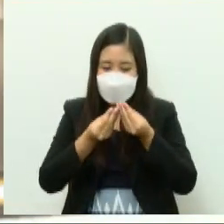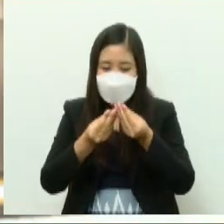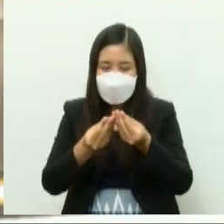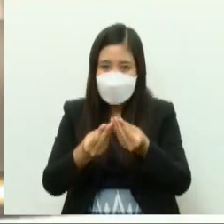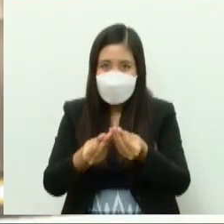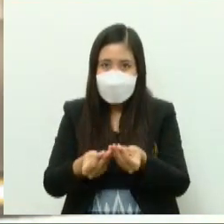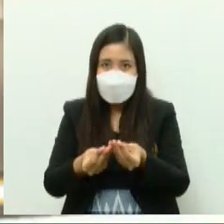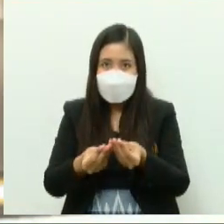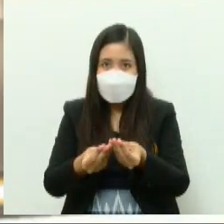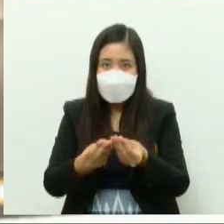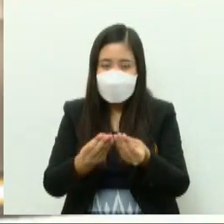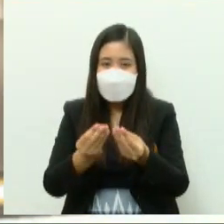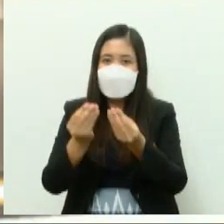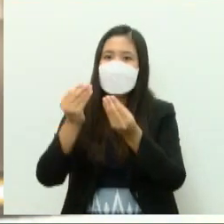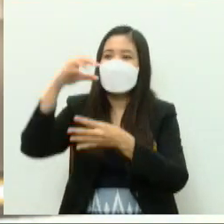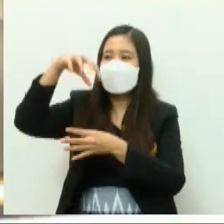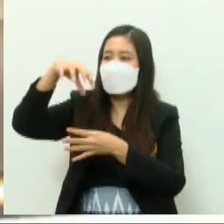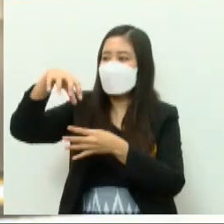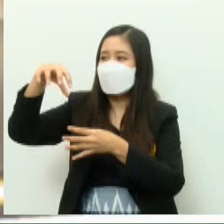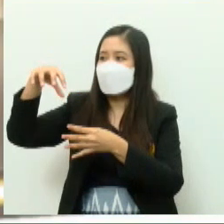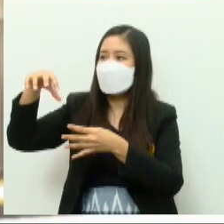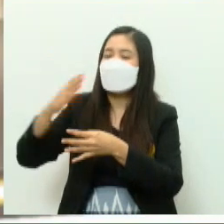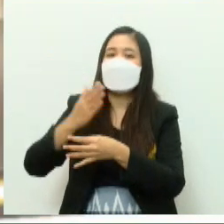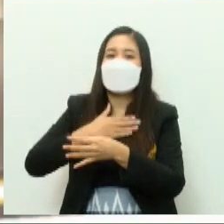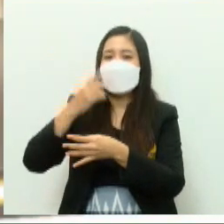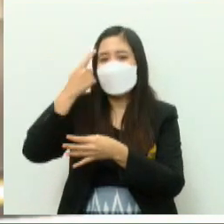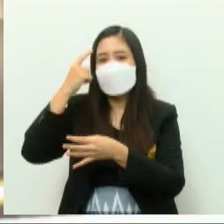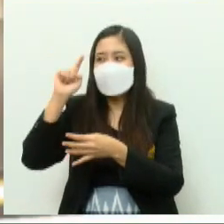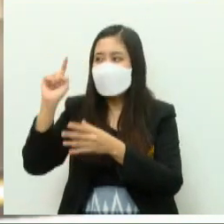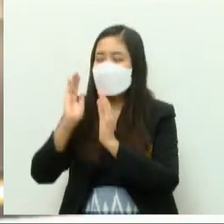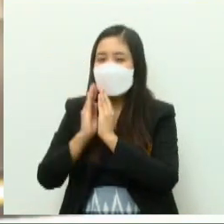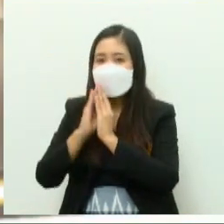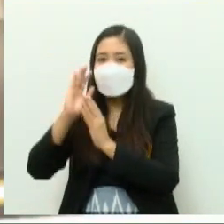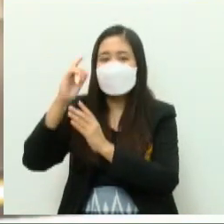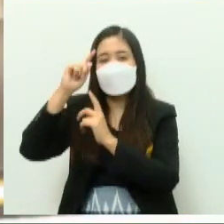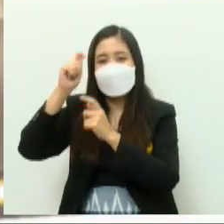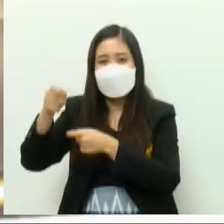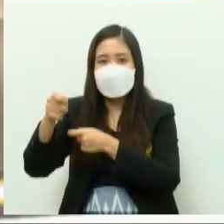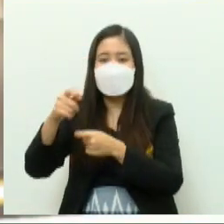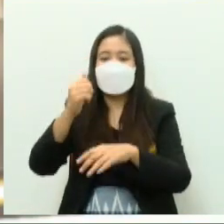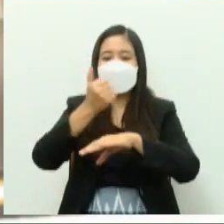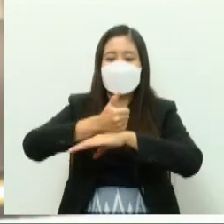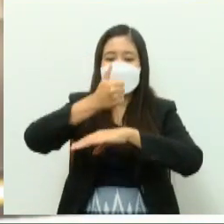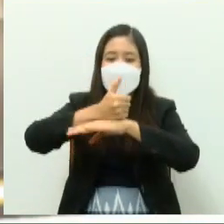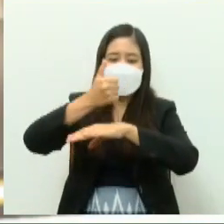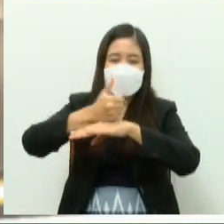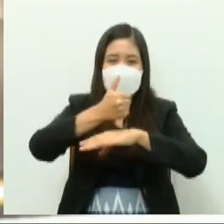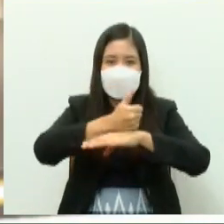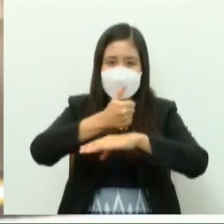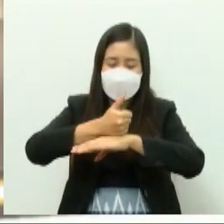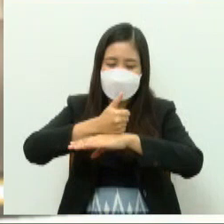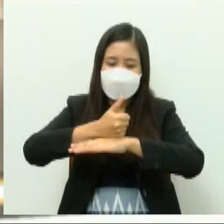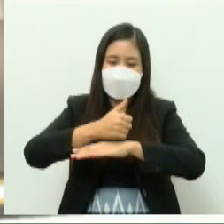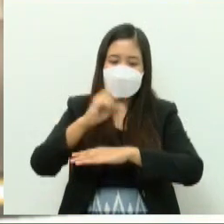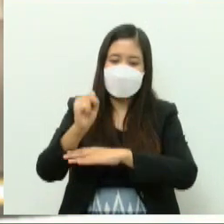รัตนตรัยและสิ่งศักดิ์สิทธิ์ทั้งหลายได้โปรดดลบันดาลประทานพรให้กับท่านผู้บริหารระดับสูงผู้บริหารการศึกษา